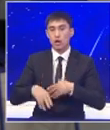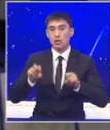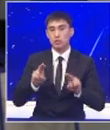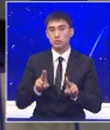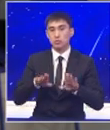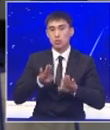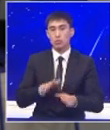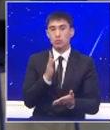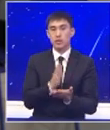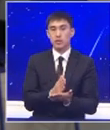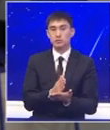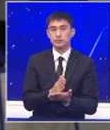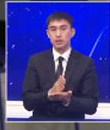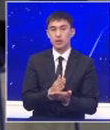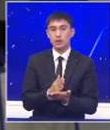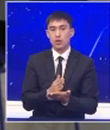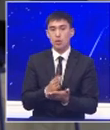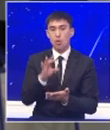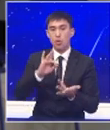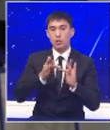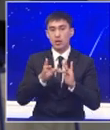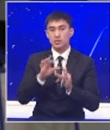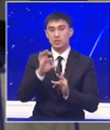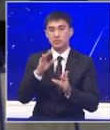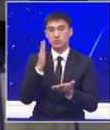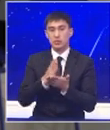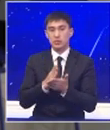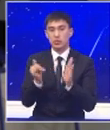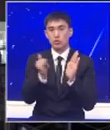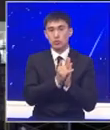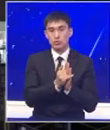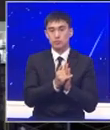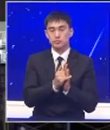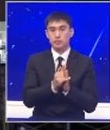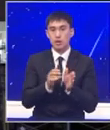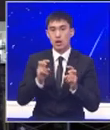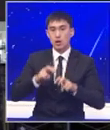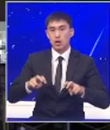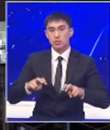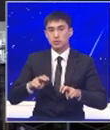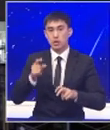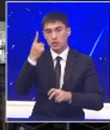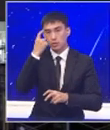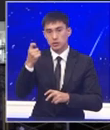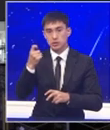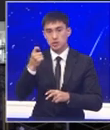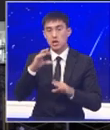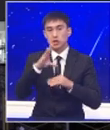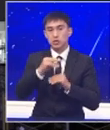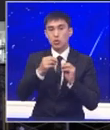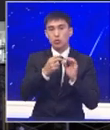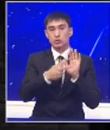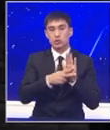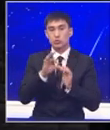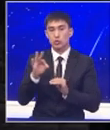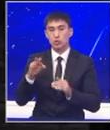арнаулы орын бар. Онлайн сервис орнатып қойғанбыз. Комиссия мүшелерінің ақпарынша, кешкі 18.00-ге